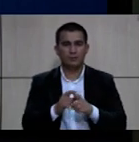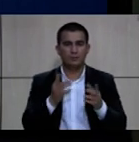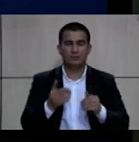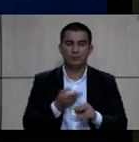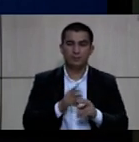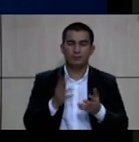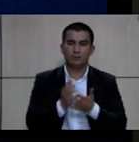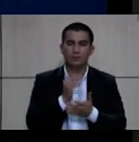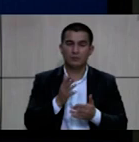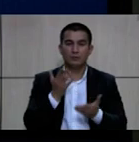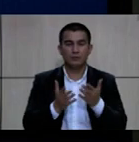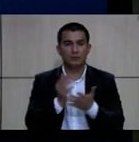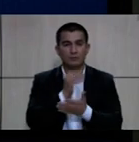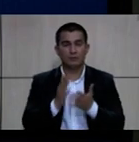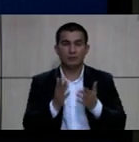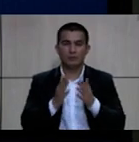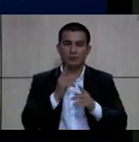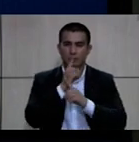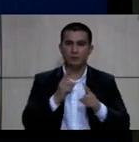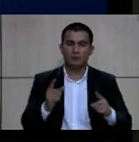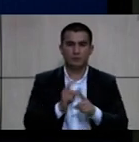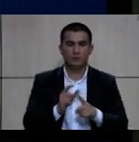Mavjud yoki